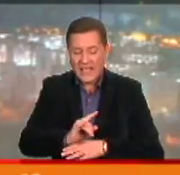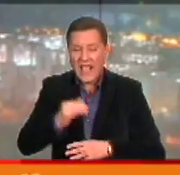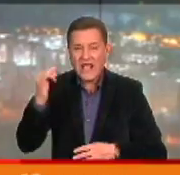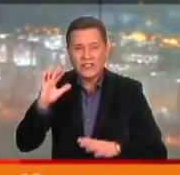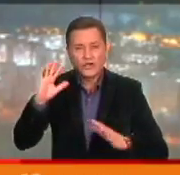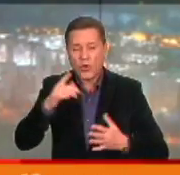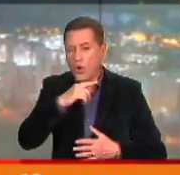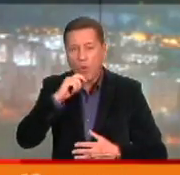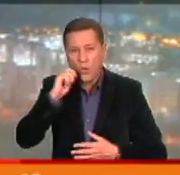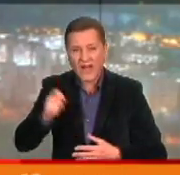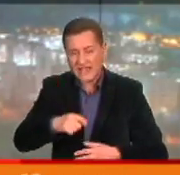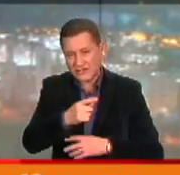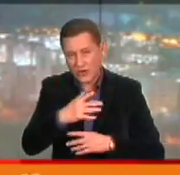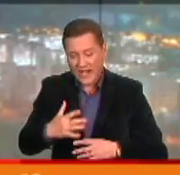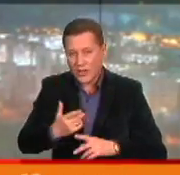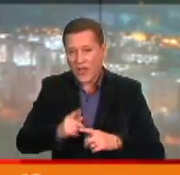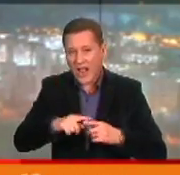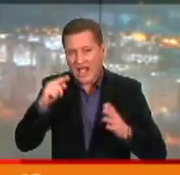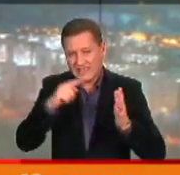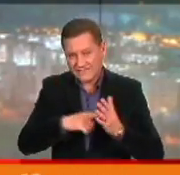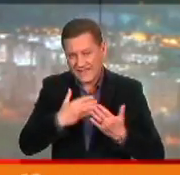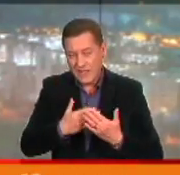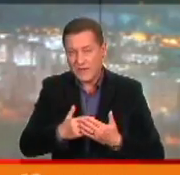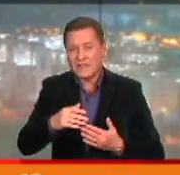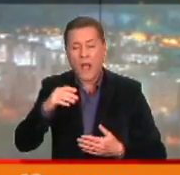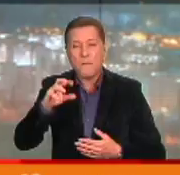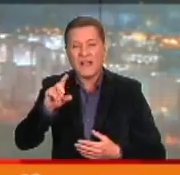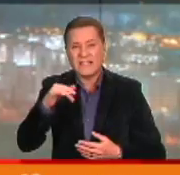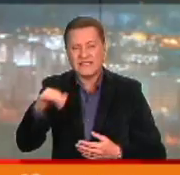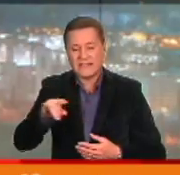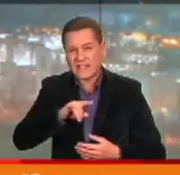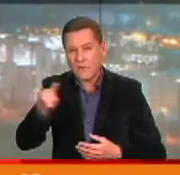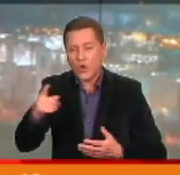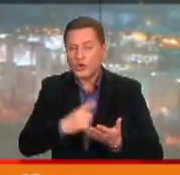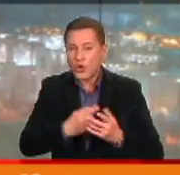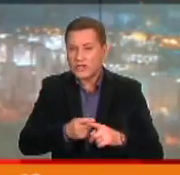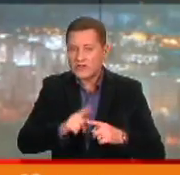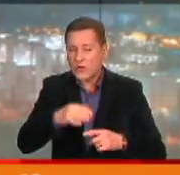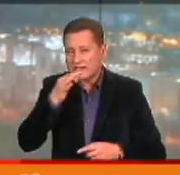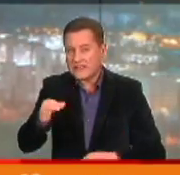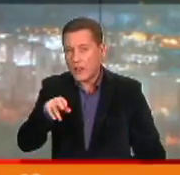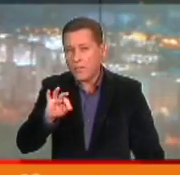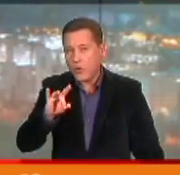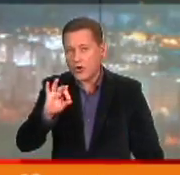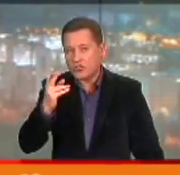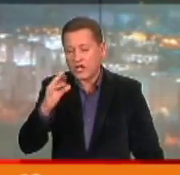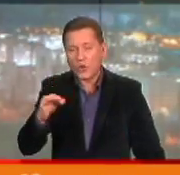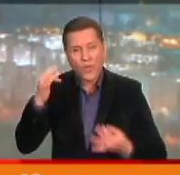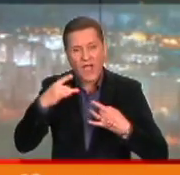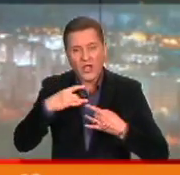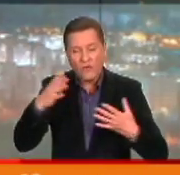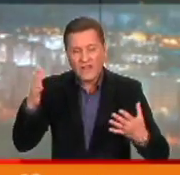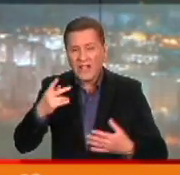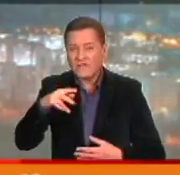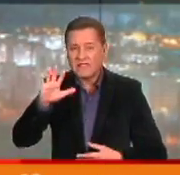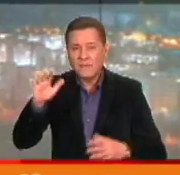українською ракетою, яка нібито збила малайзійський Боїнг – черговий доказ цього. Про це заявив Петро Порошенко на ювілейному